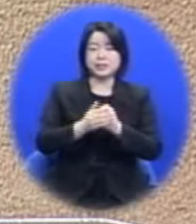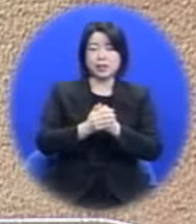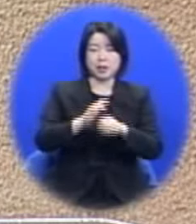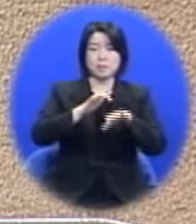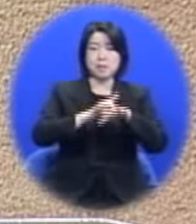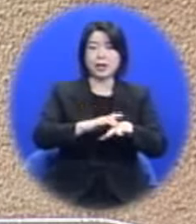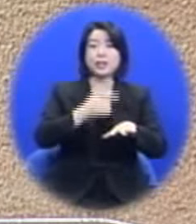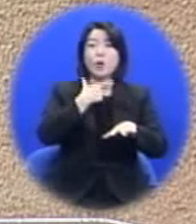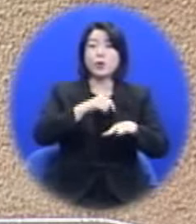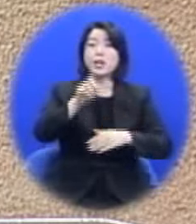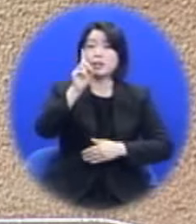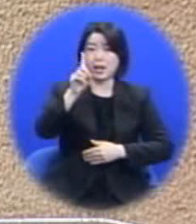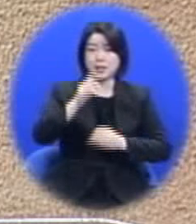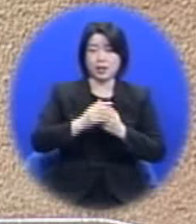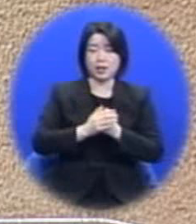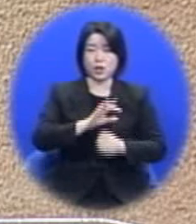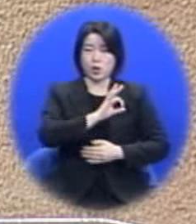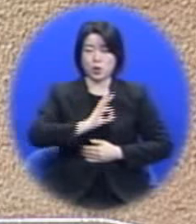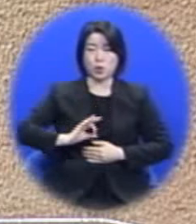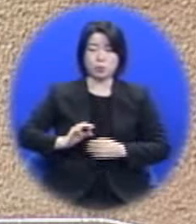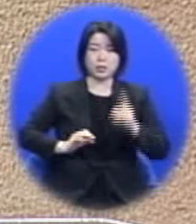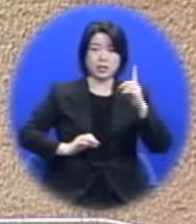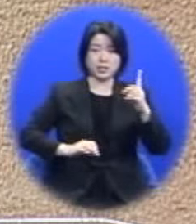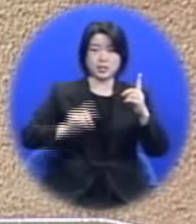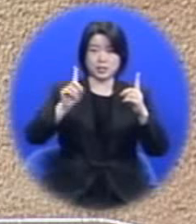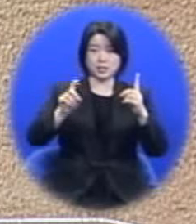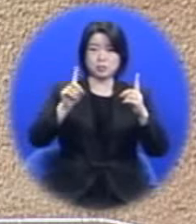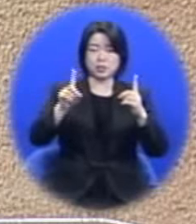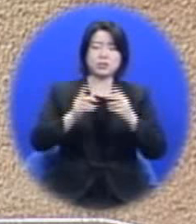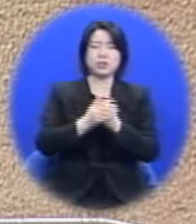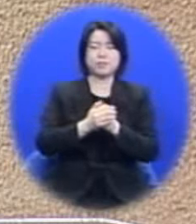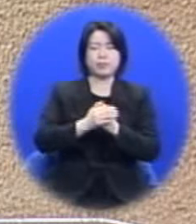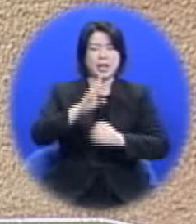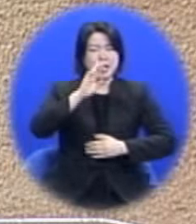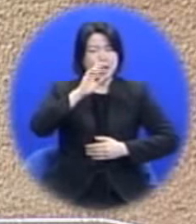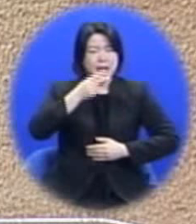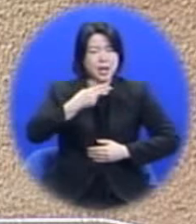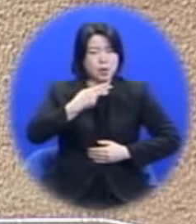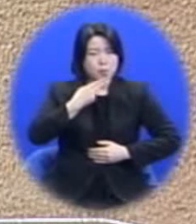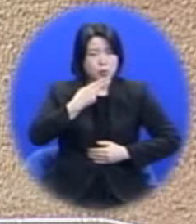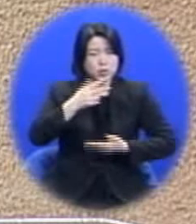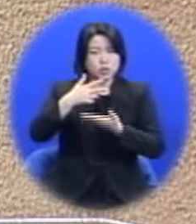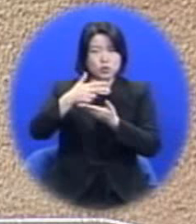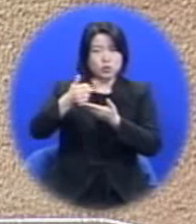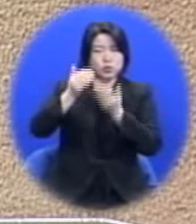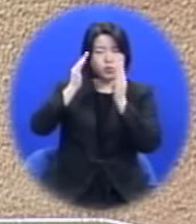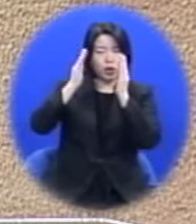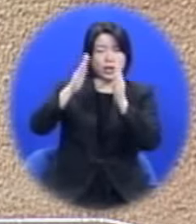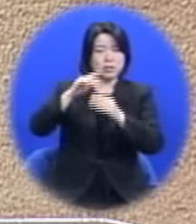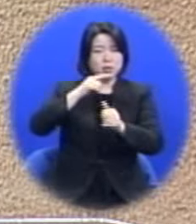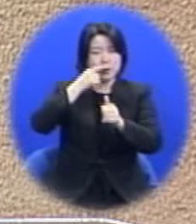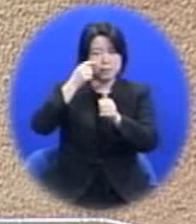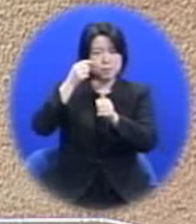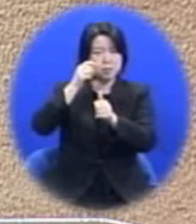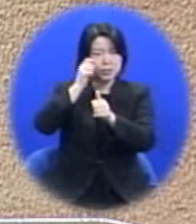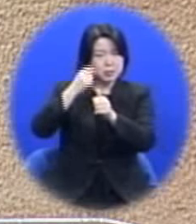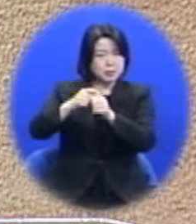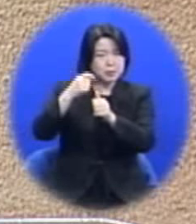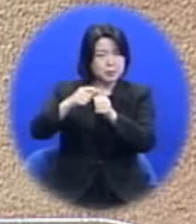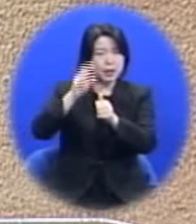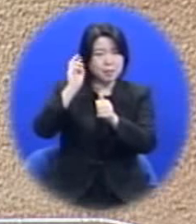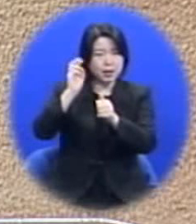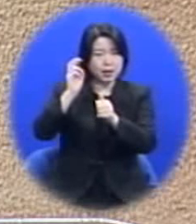하나였어요. 욥기 1장 11절에 보면 틀림없이 주를 향하여 욕하지 않겠나이까?